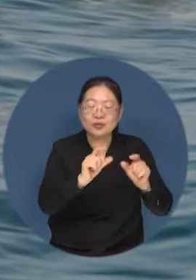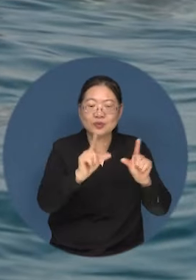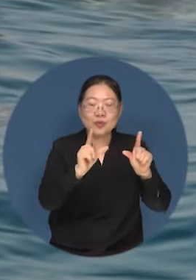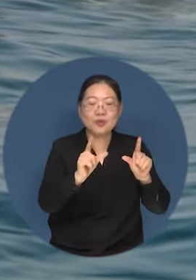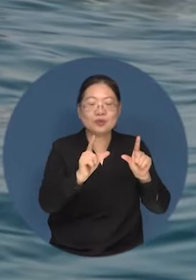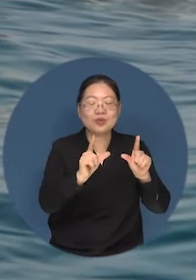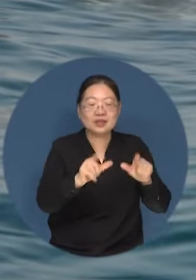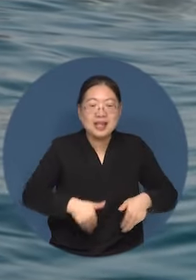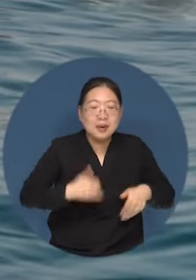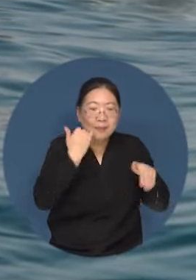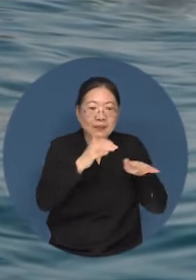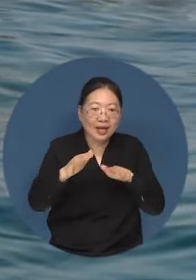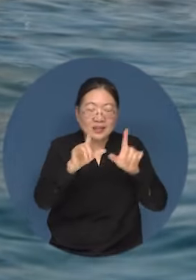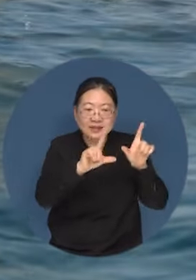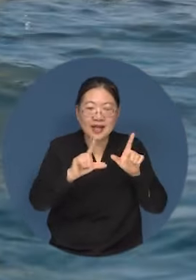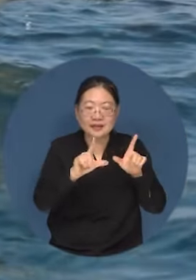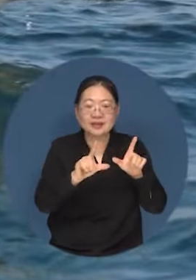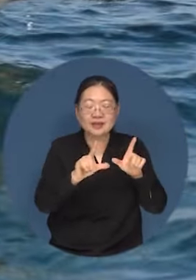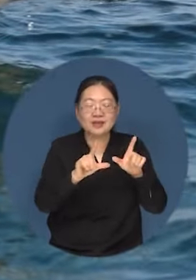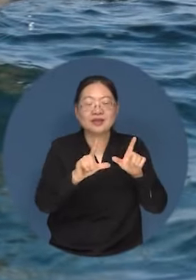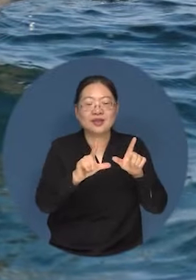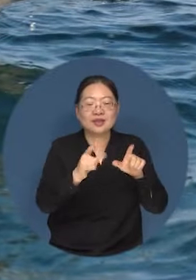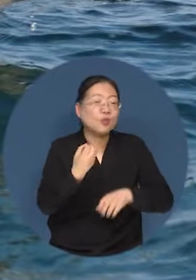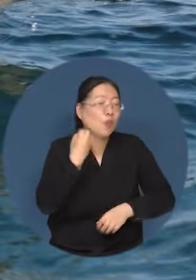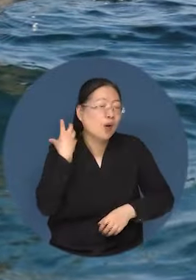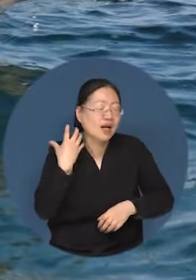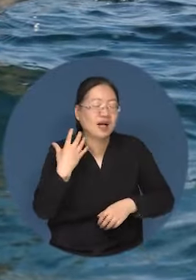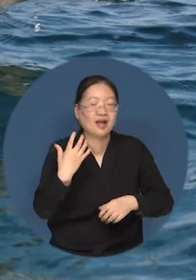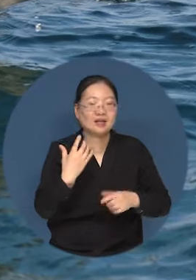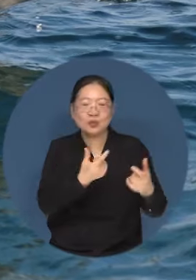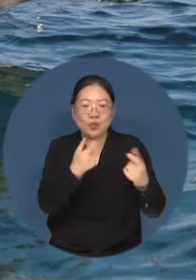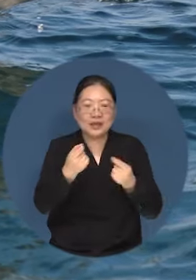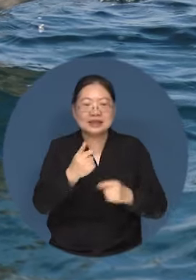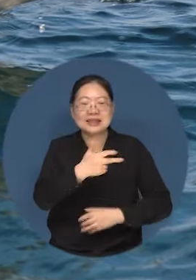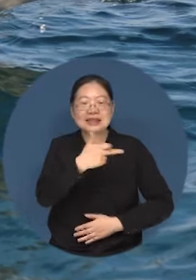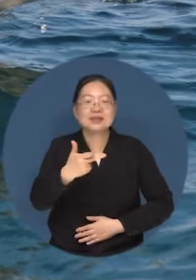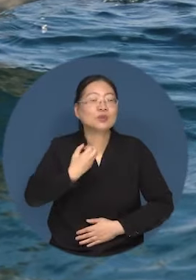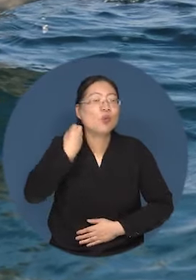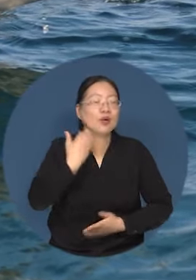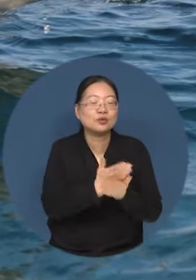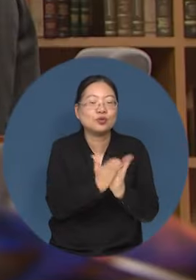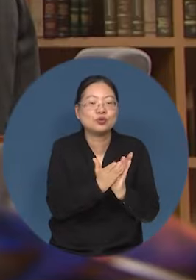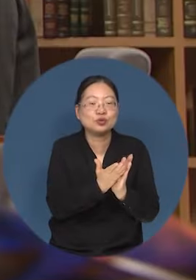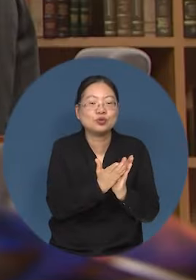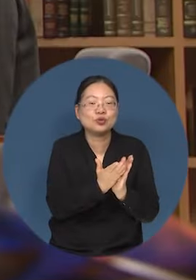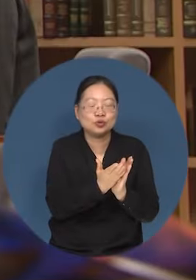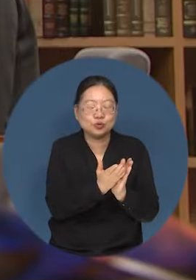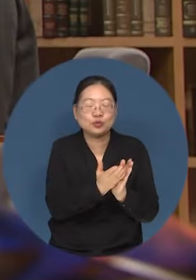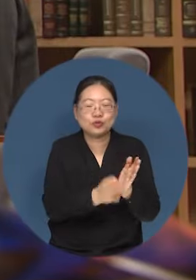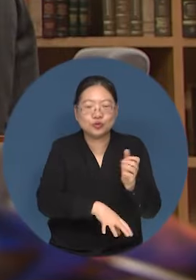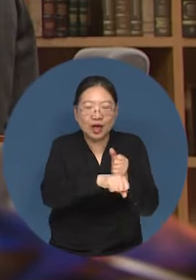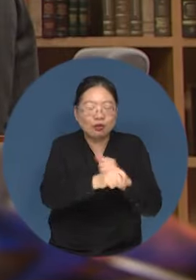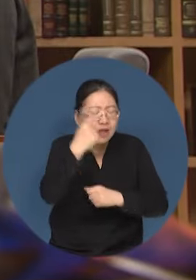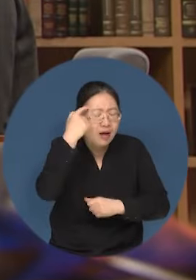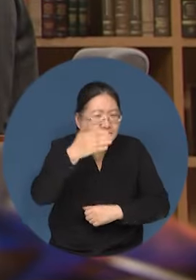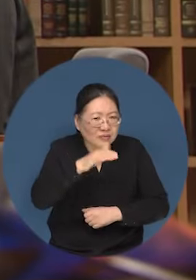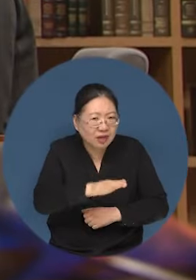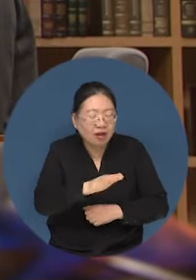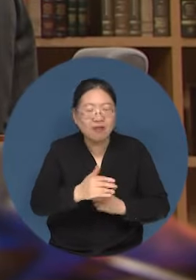남해, 제주에 사는 돌고래가 다 큰 돌고래였거니 네, 맞습니다. 이렇게 생각했던 거군요. 그런데 아니야, 제주 사는